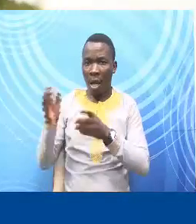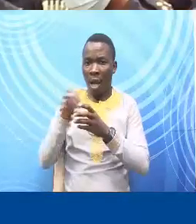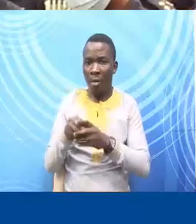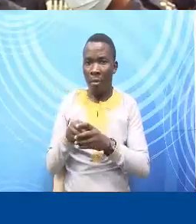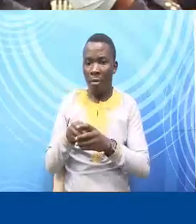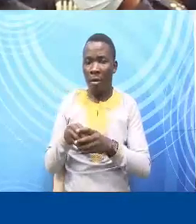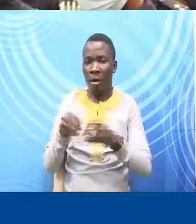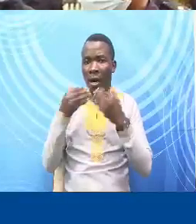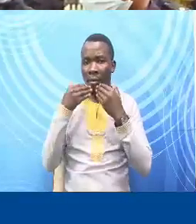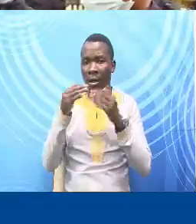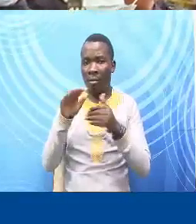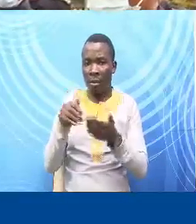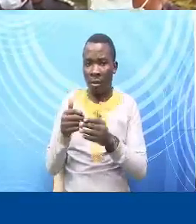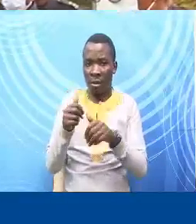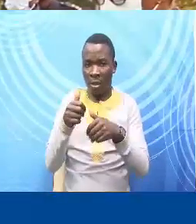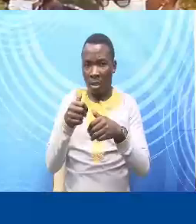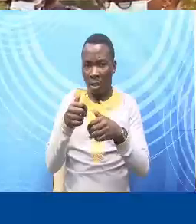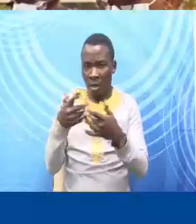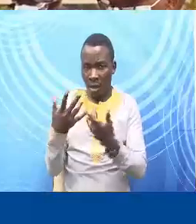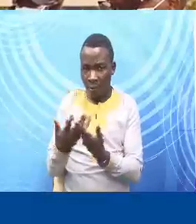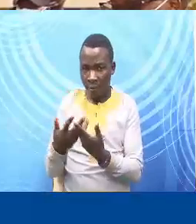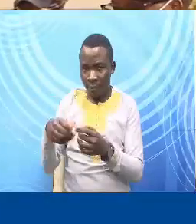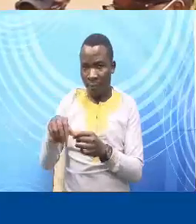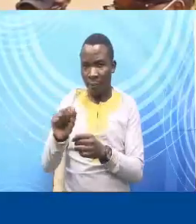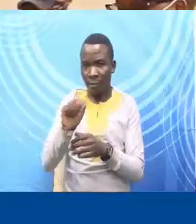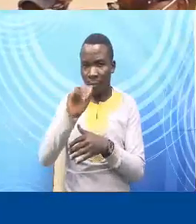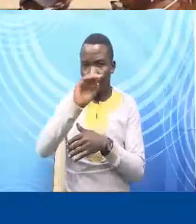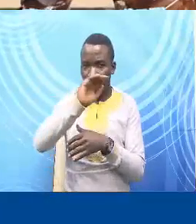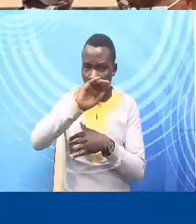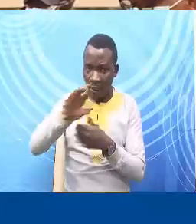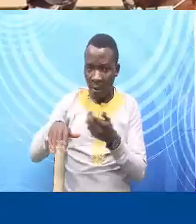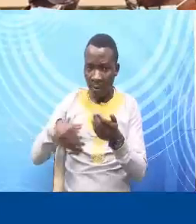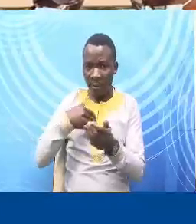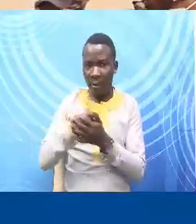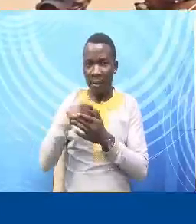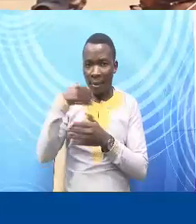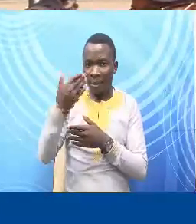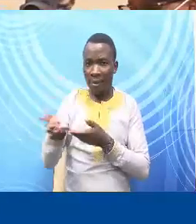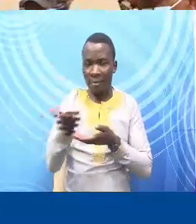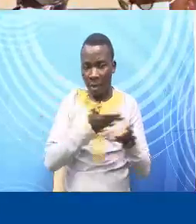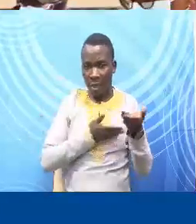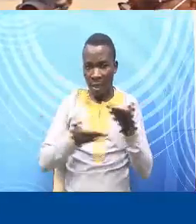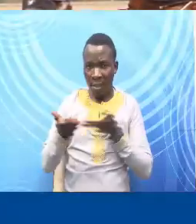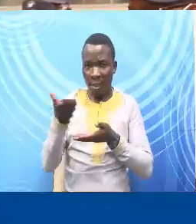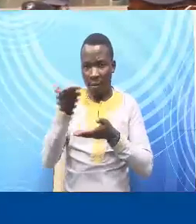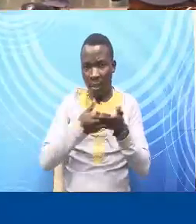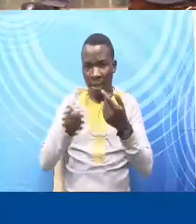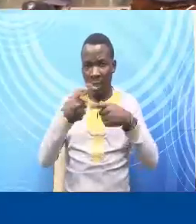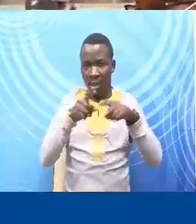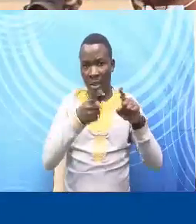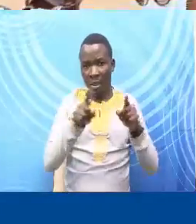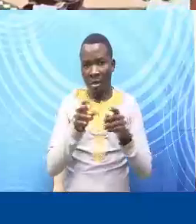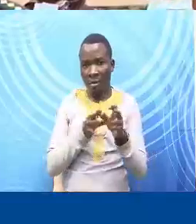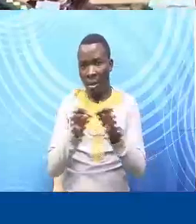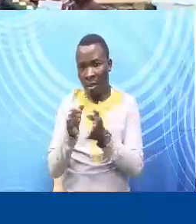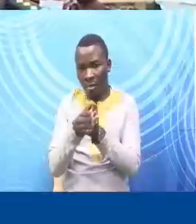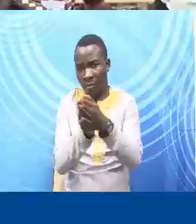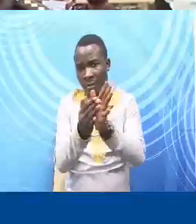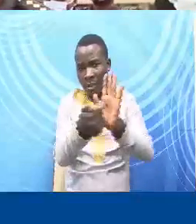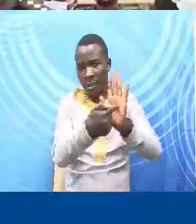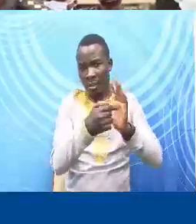butwari aba bose nyuma yo kuganirizwa ibiganiro bitandukanye bahawe basobanuriwe amateka yaranze u Rwanda ndetse naranze